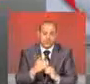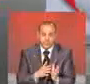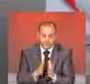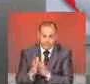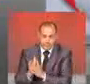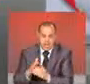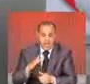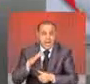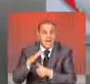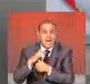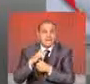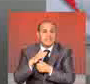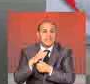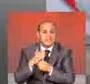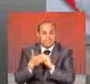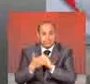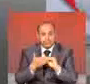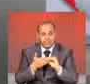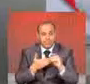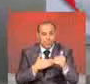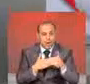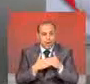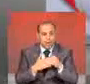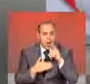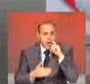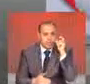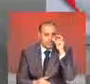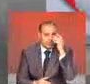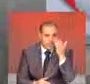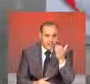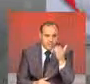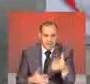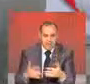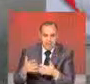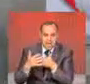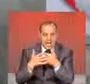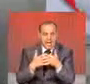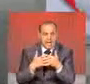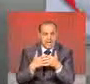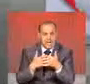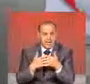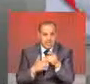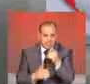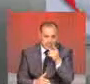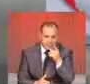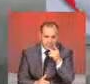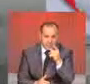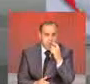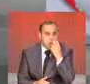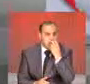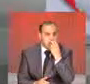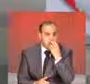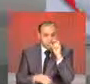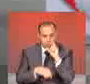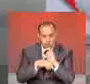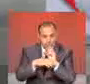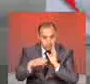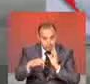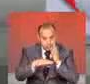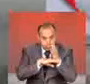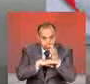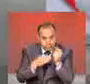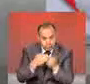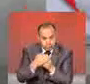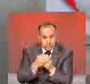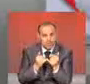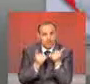قال رئيس تحرير صحيفة مقربة من رجل الدين المقيم في الولايات المتحدة فتح لكولين إن الشرطة التركية داهمت مكاتب